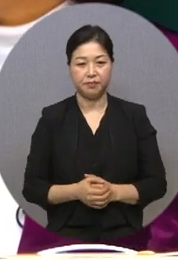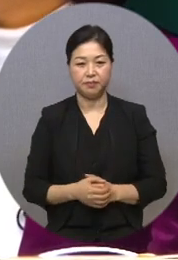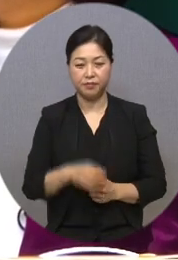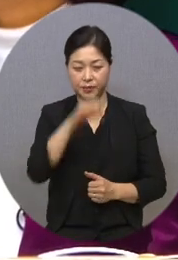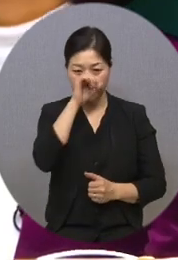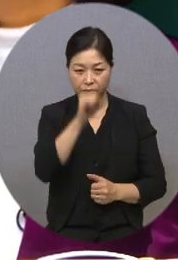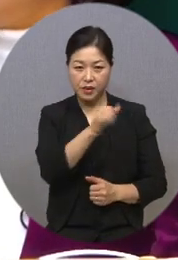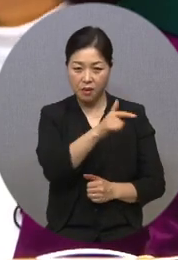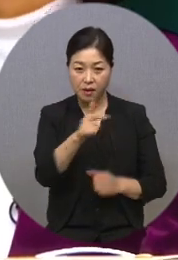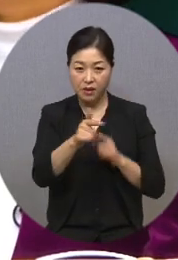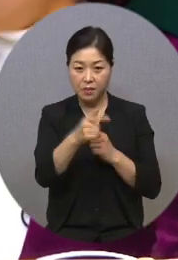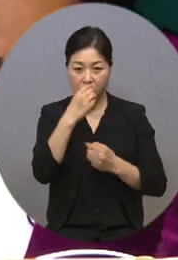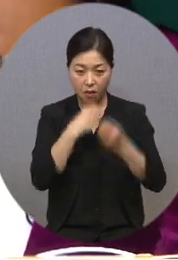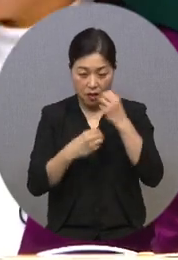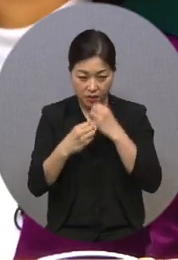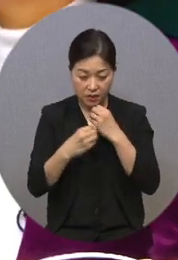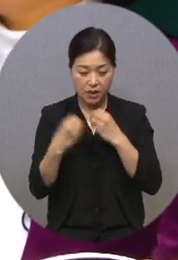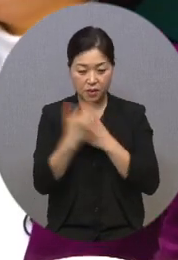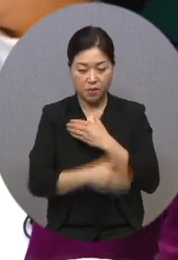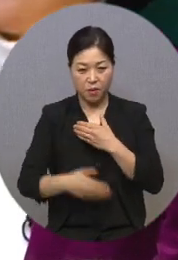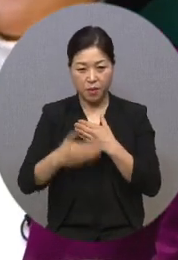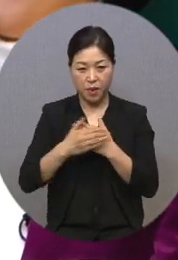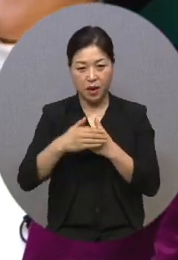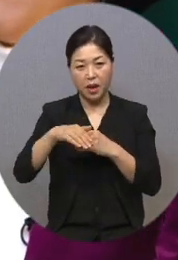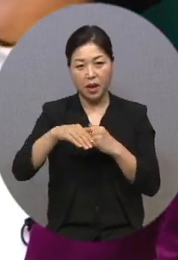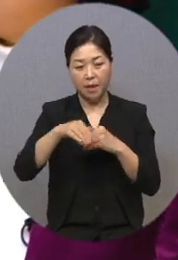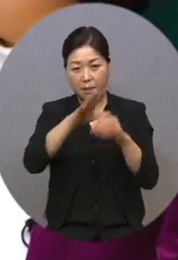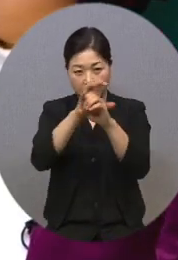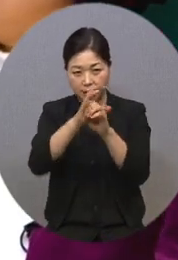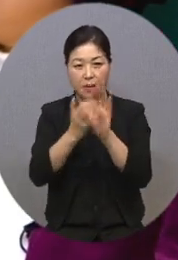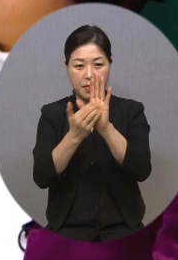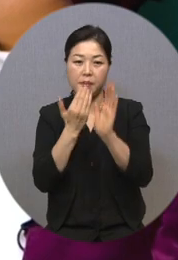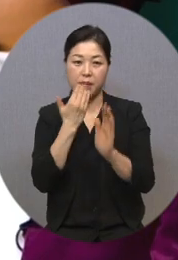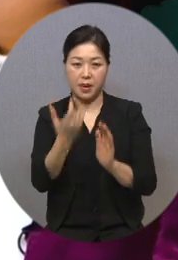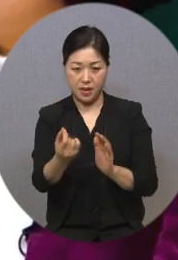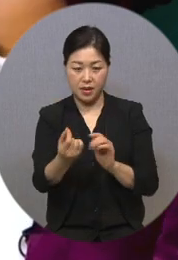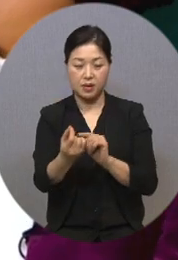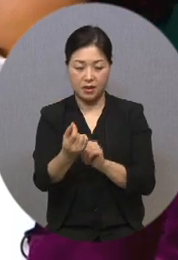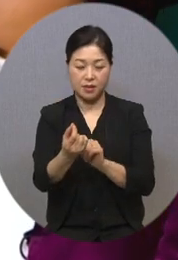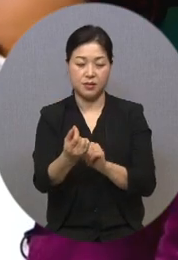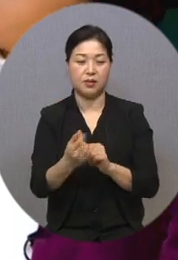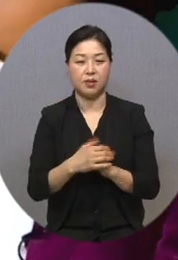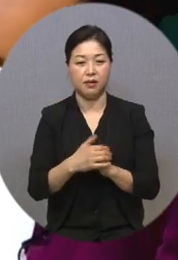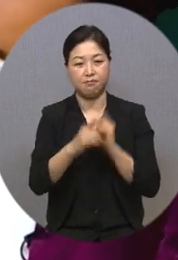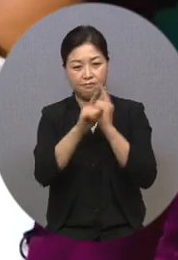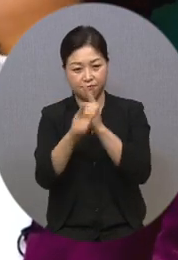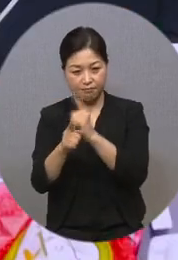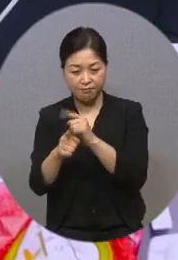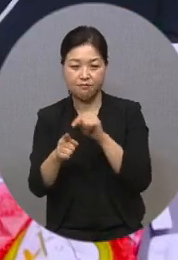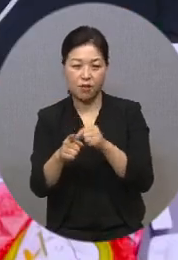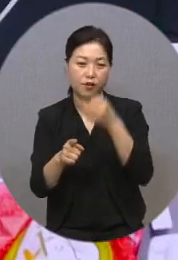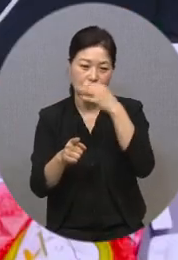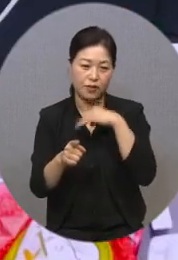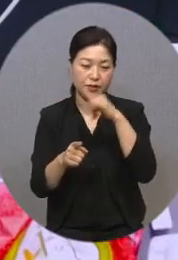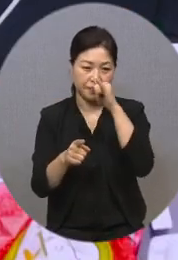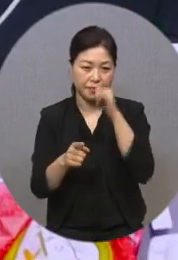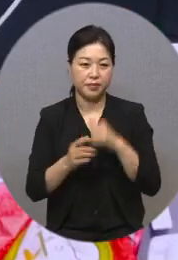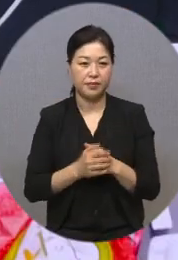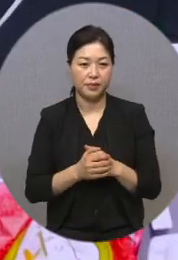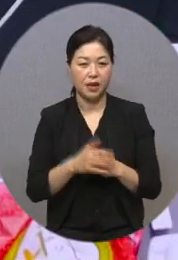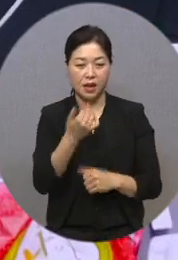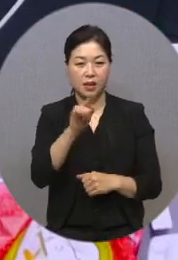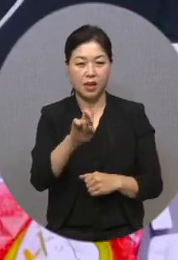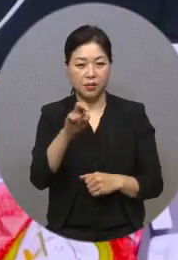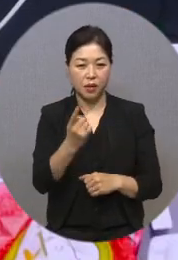식재료를 먹어야만 면역력을 기를 수 있다. 그쵸. 그래야 코로나19를 극복할 수 있다는 그런 장점이 있습니다. 그래서 네. 이